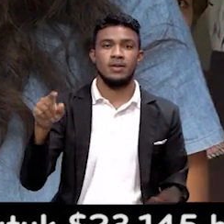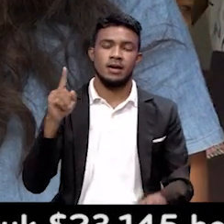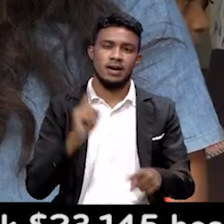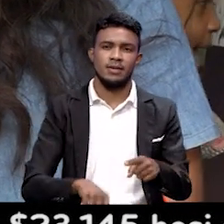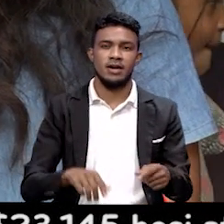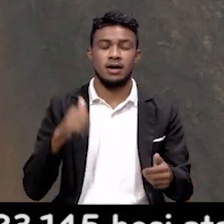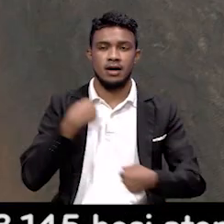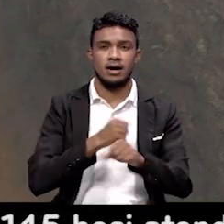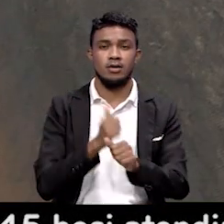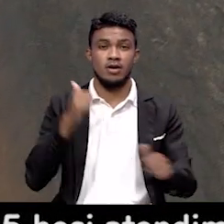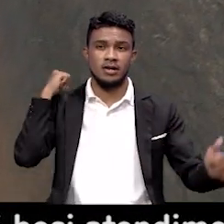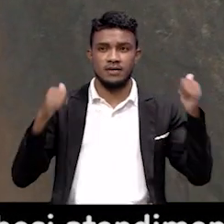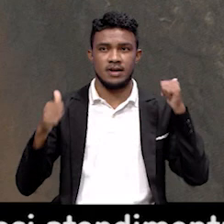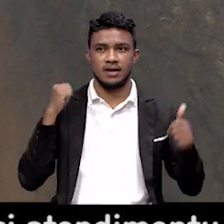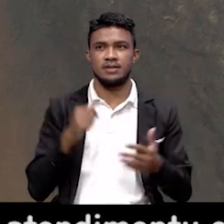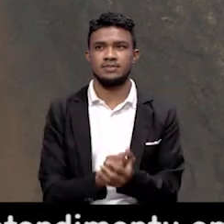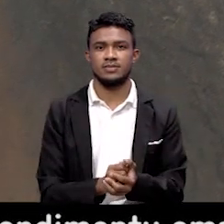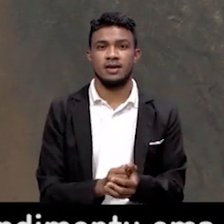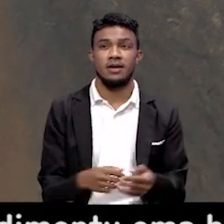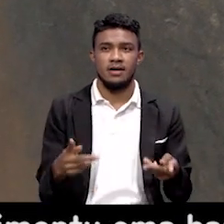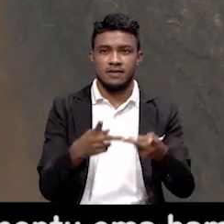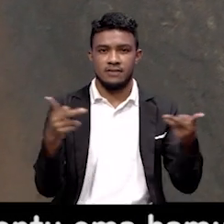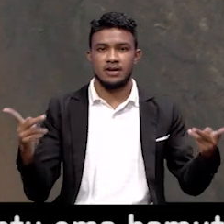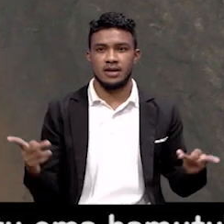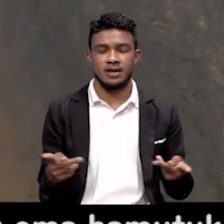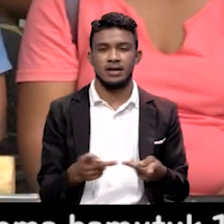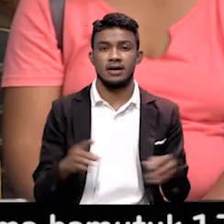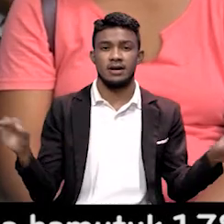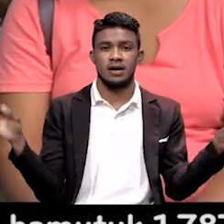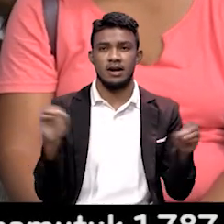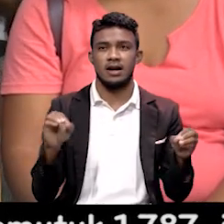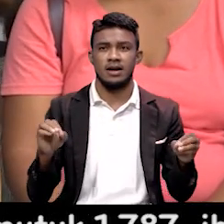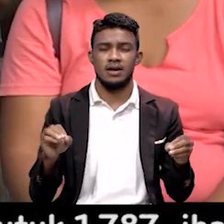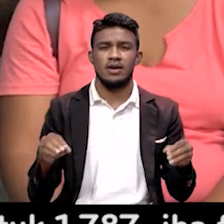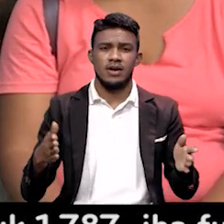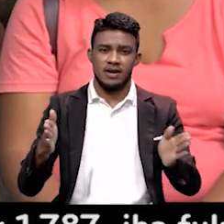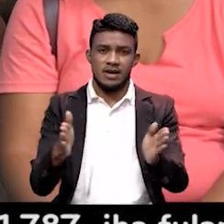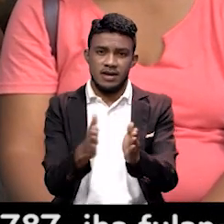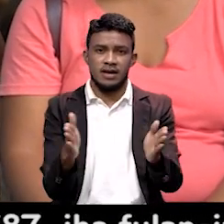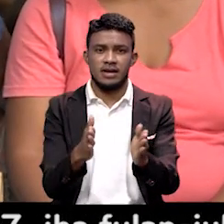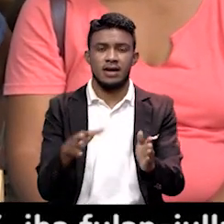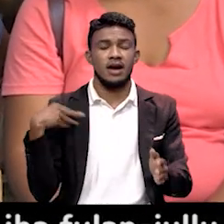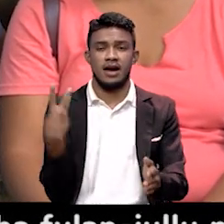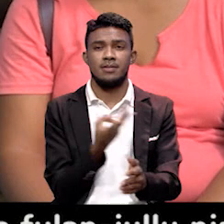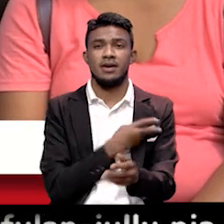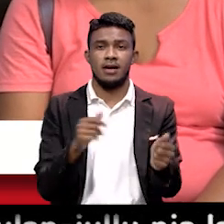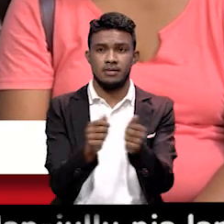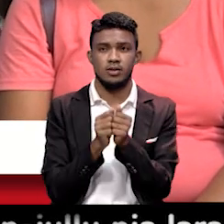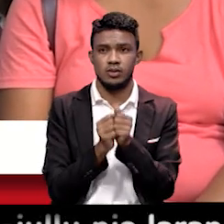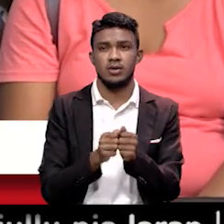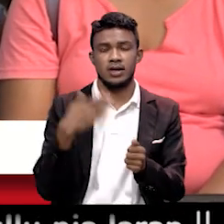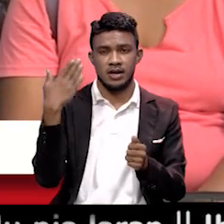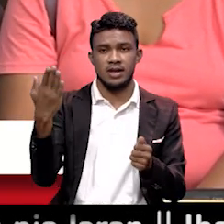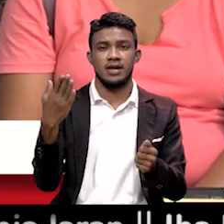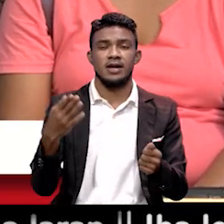hodi halau sirani atividade. Fatine la natom para tua akomoda ami sirani be halibur ramutu ke